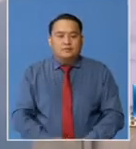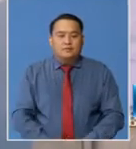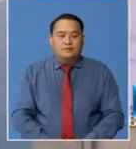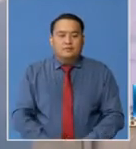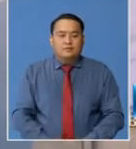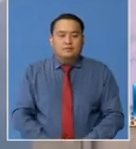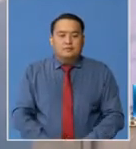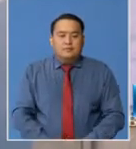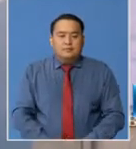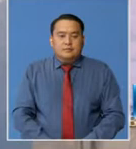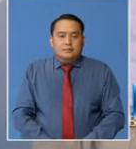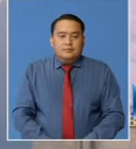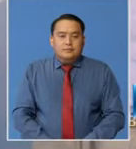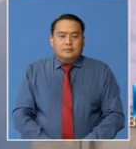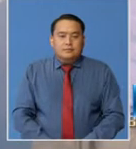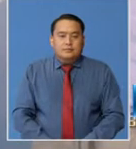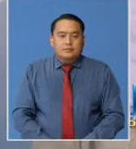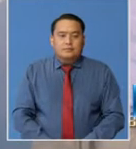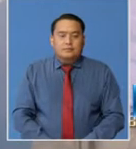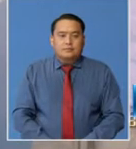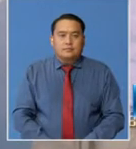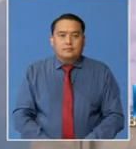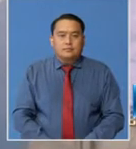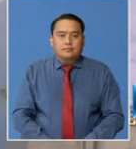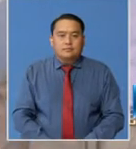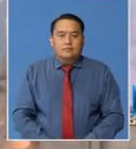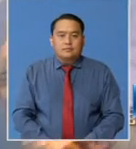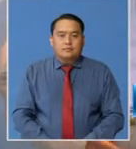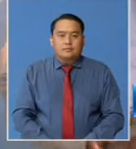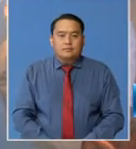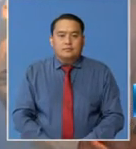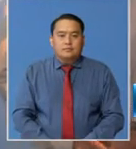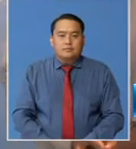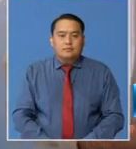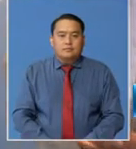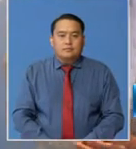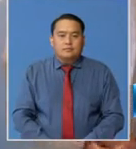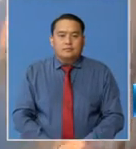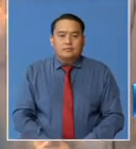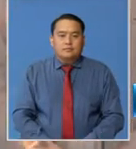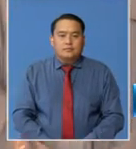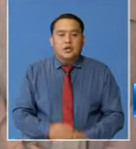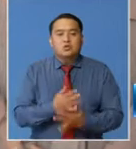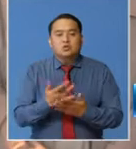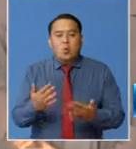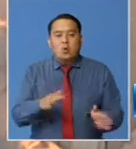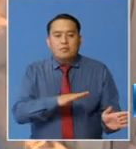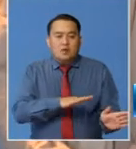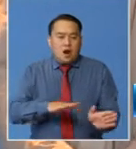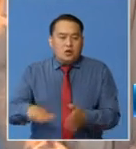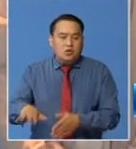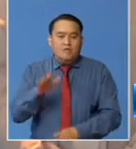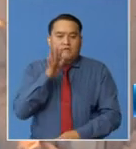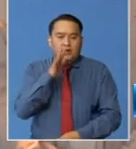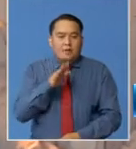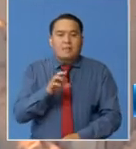кеткелі, қаншама жыл болса да, Батыржанды... Сколько бы ни прошло времени с того момента,